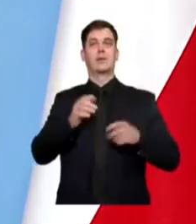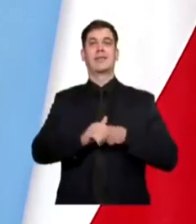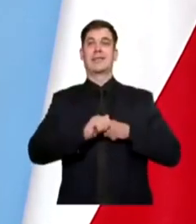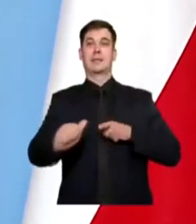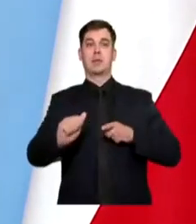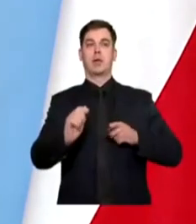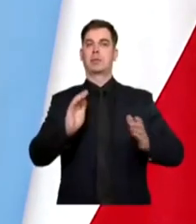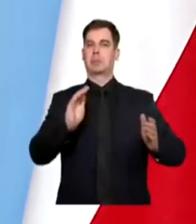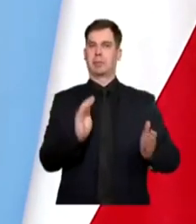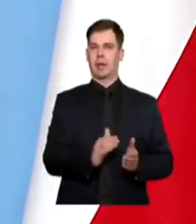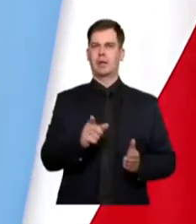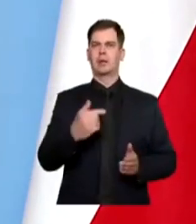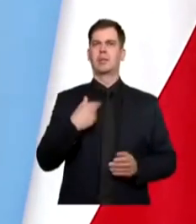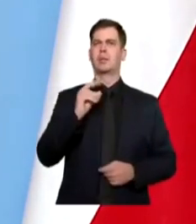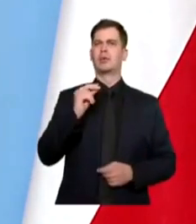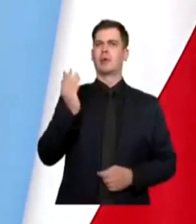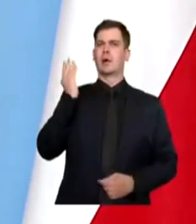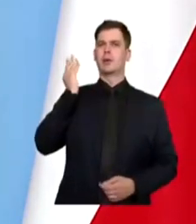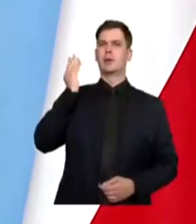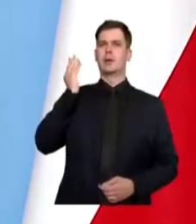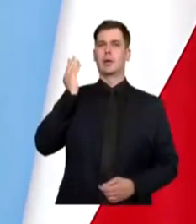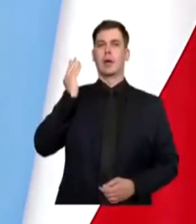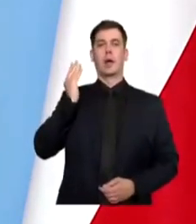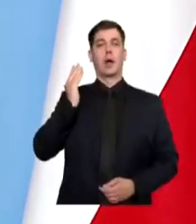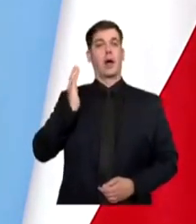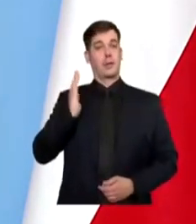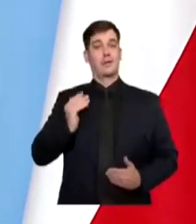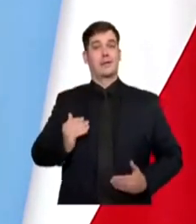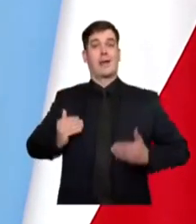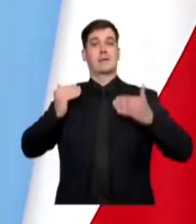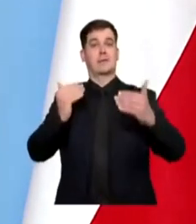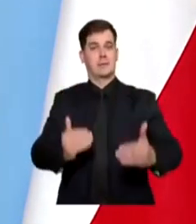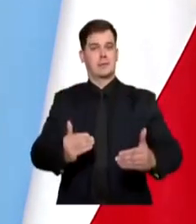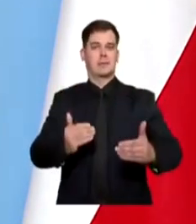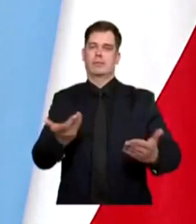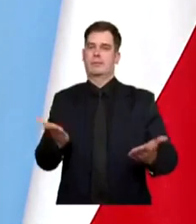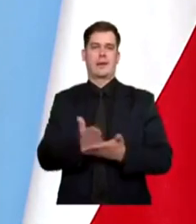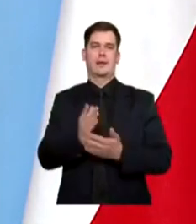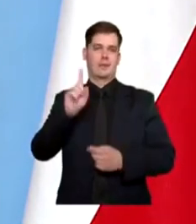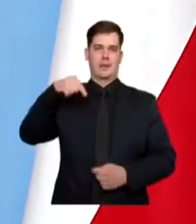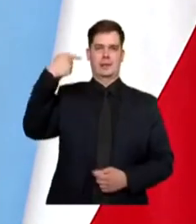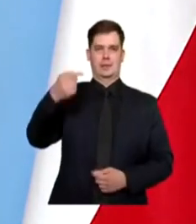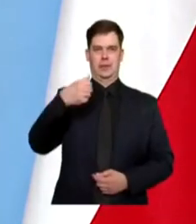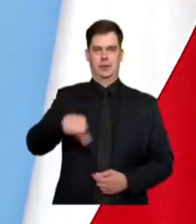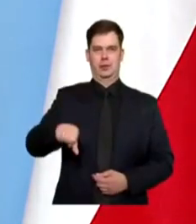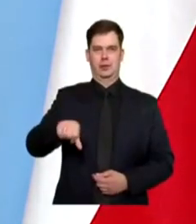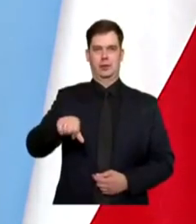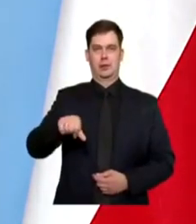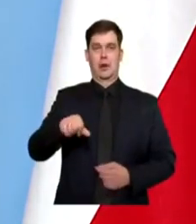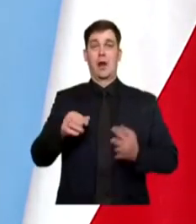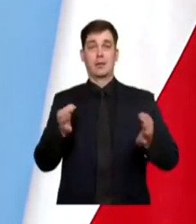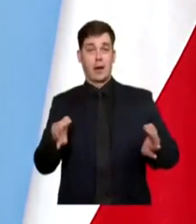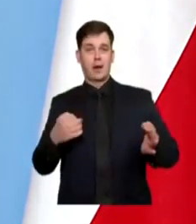które nastąpiły w poniedziałek, będziemy mogli podać dopiero w przyszłym tygodniu. W związku z tym